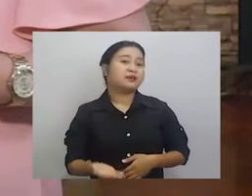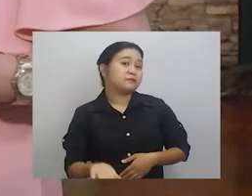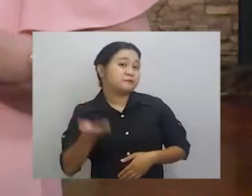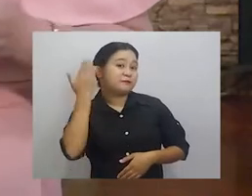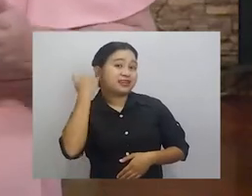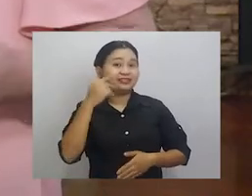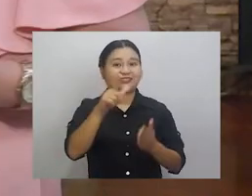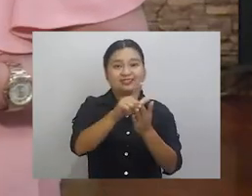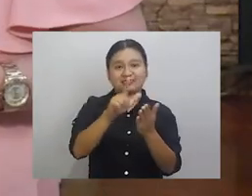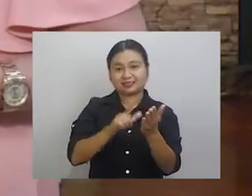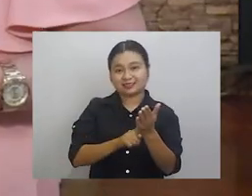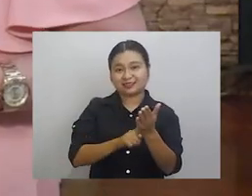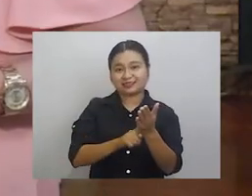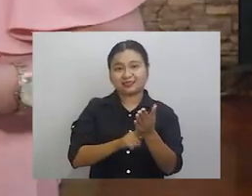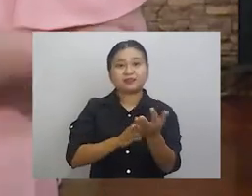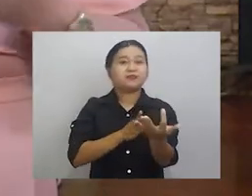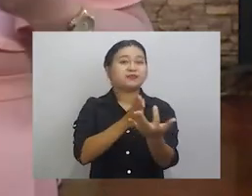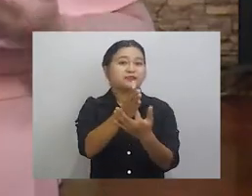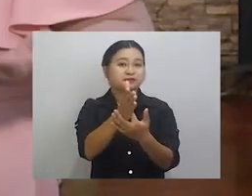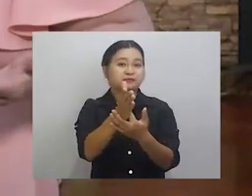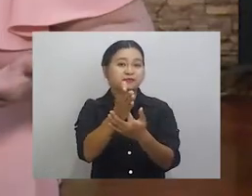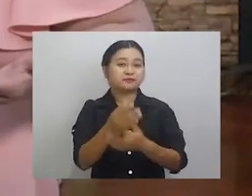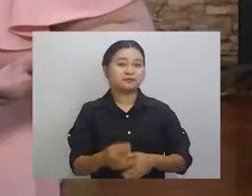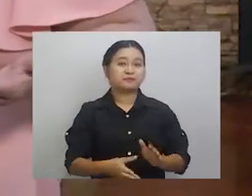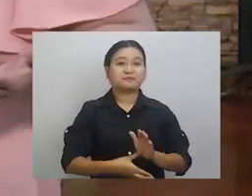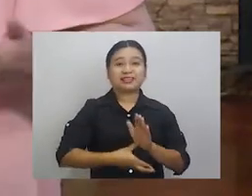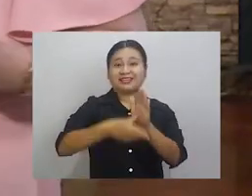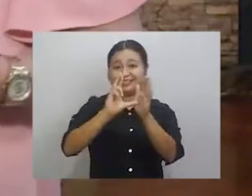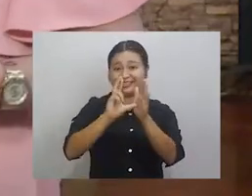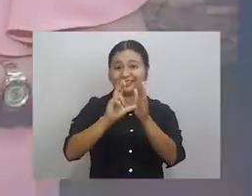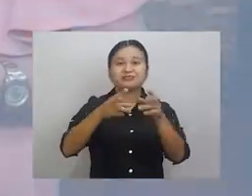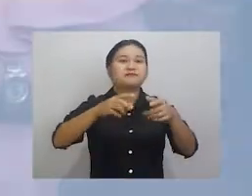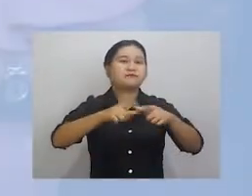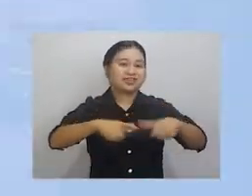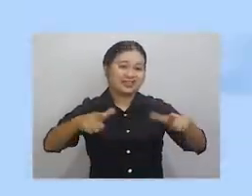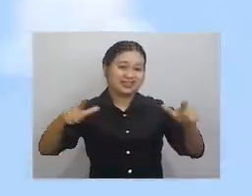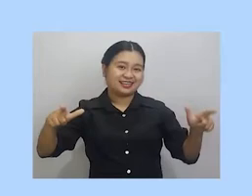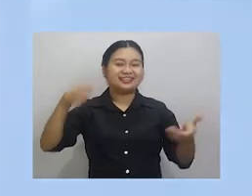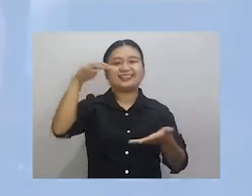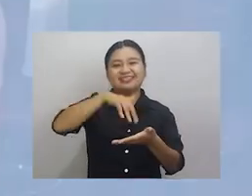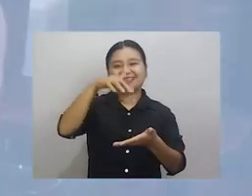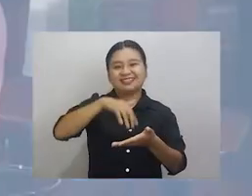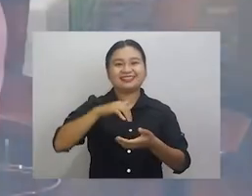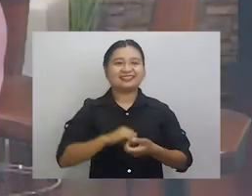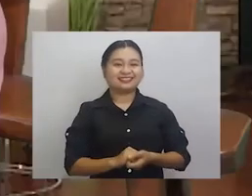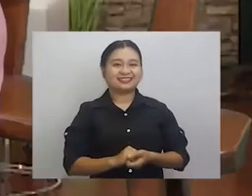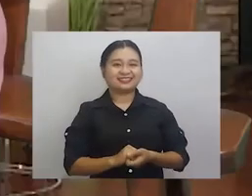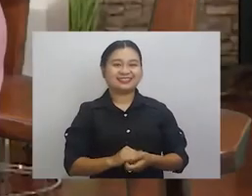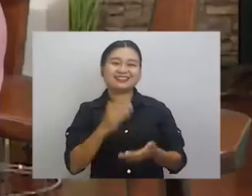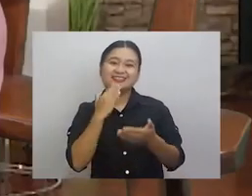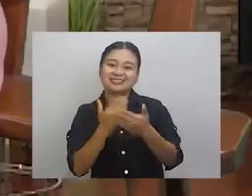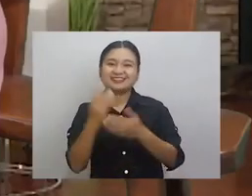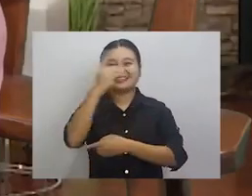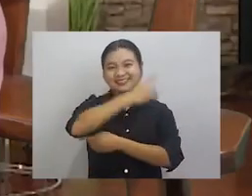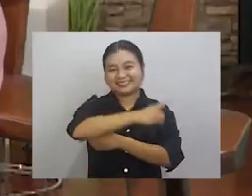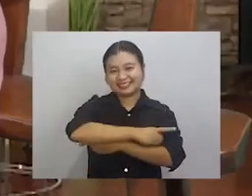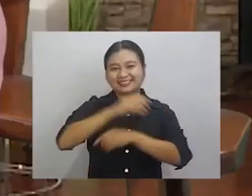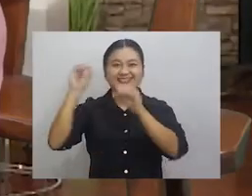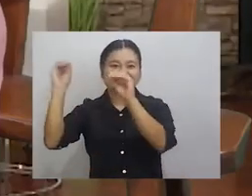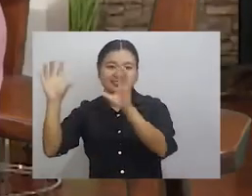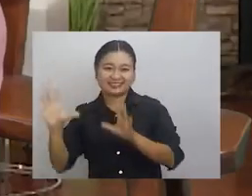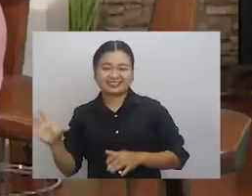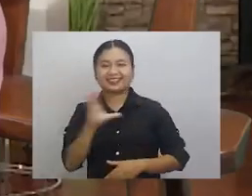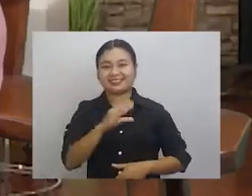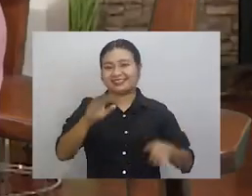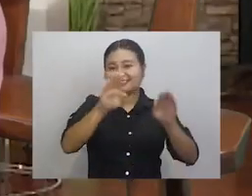nakaraang aralin sa pamamagitan ng Balik-Wika Aralan! Maalab na araw, Mom Shibi, at sa ating